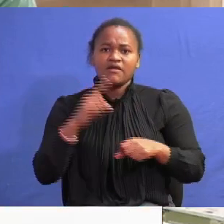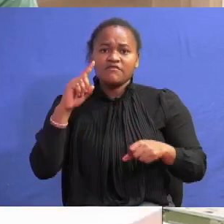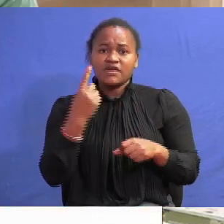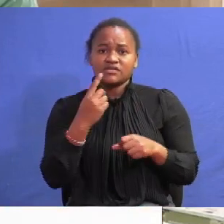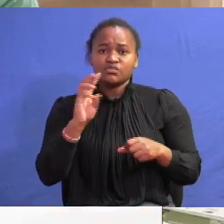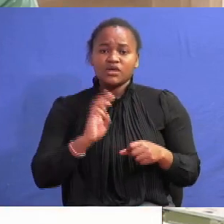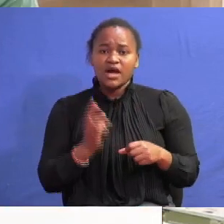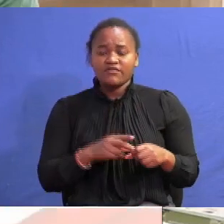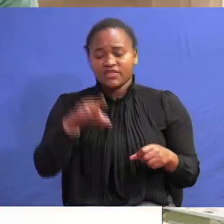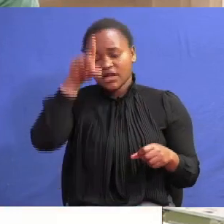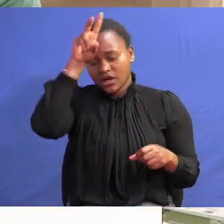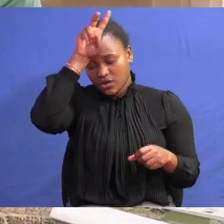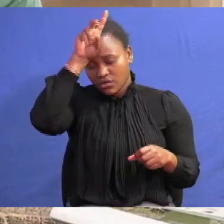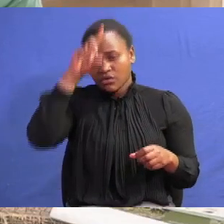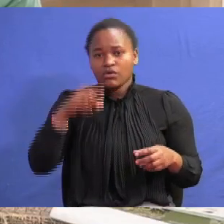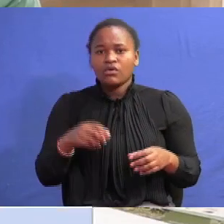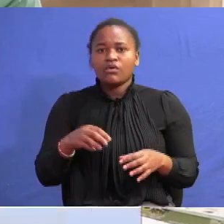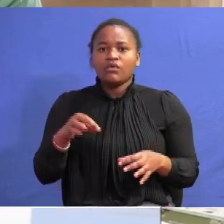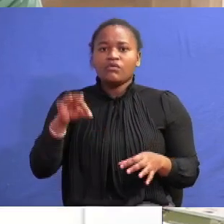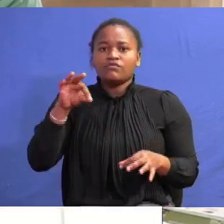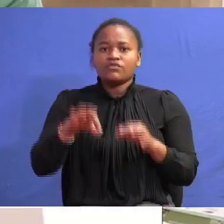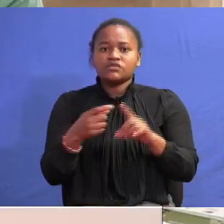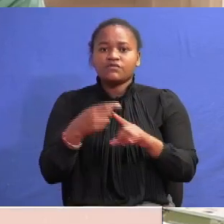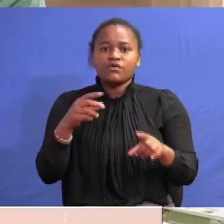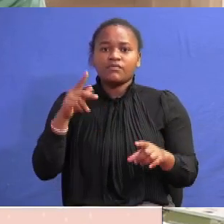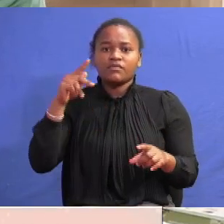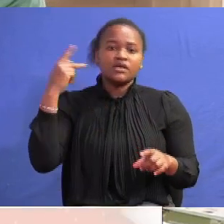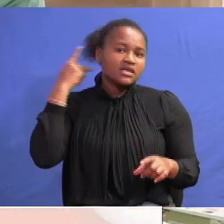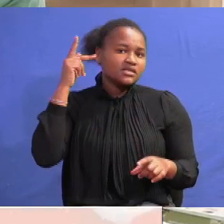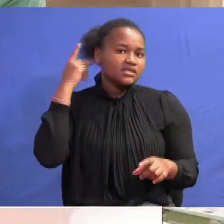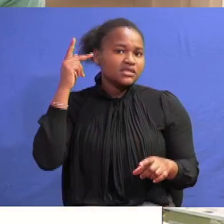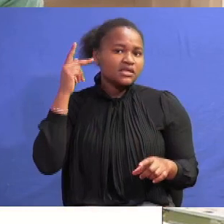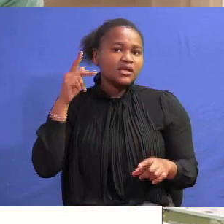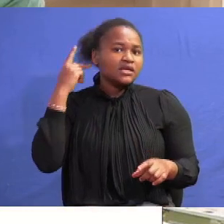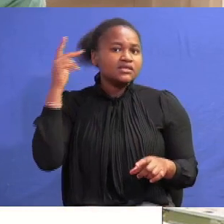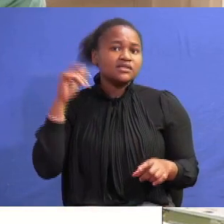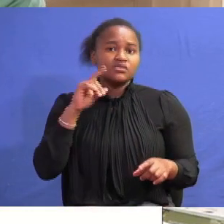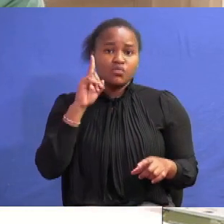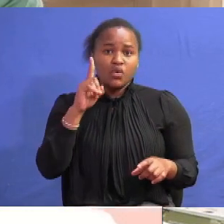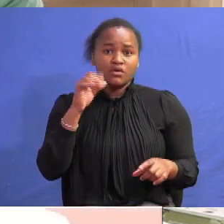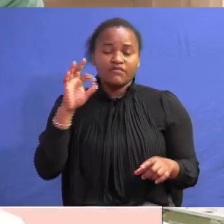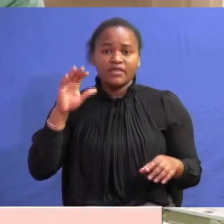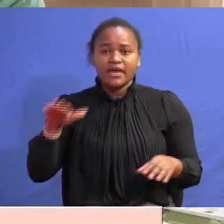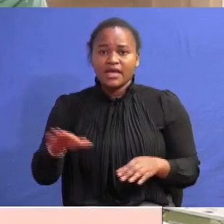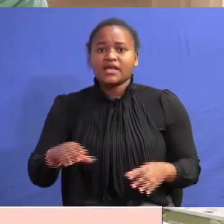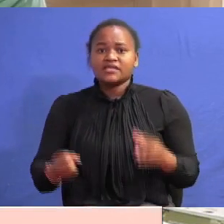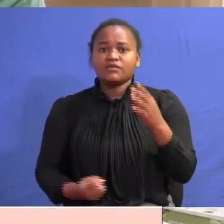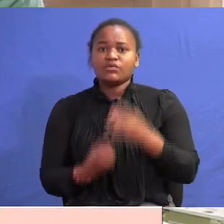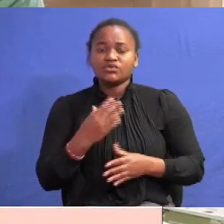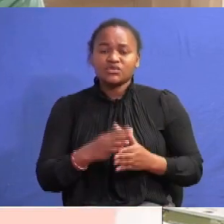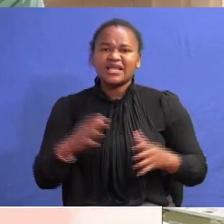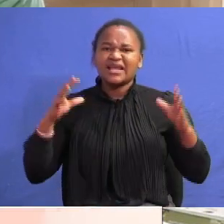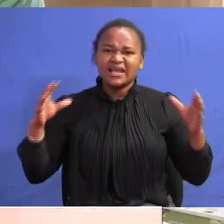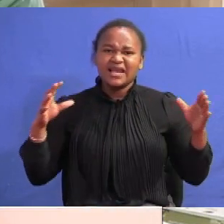local fruits kutoka Kisii kwa sababu Kisii ndio wana produce in large quantity. After kununua